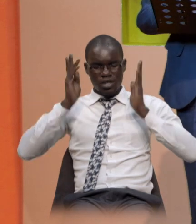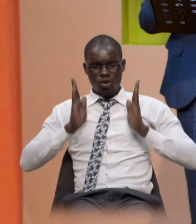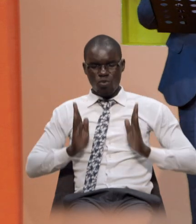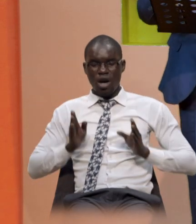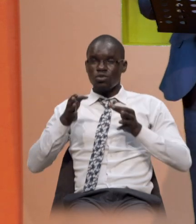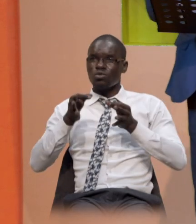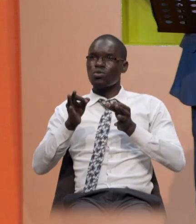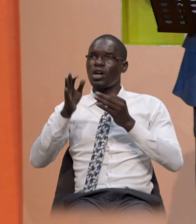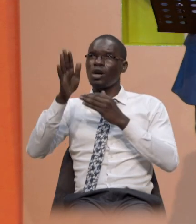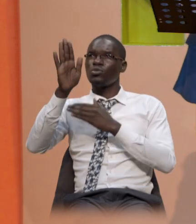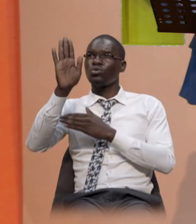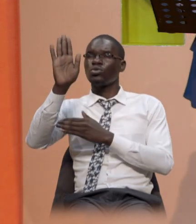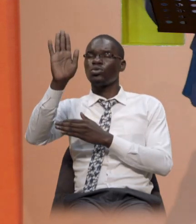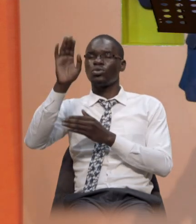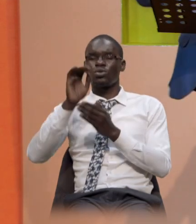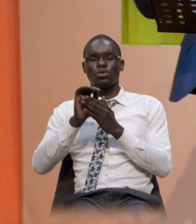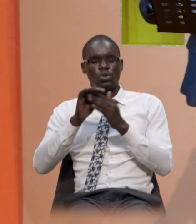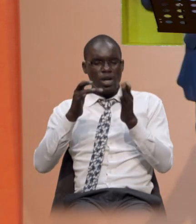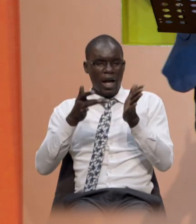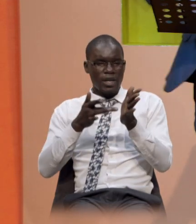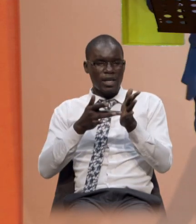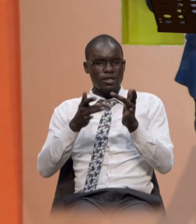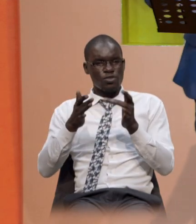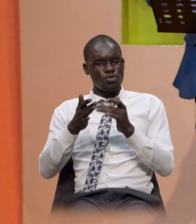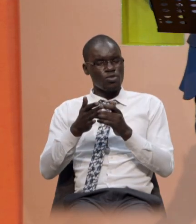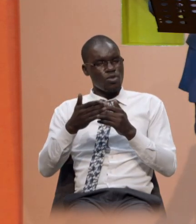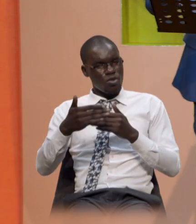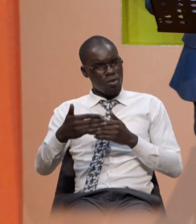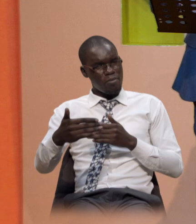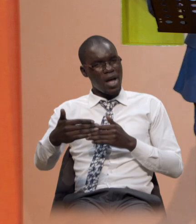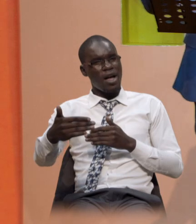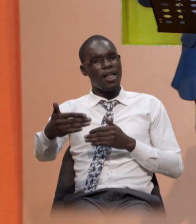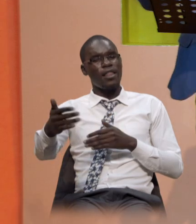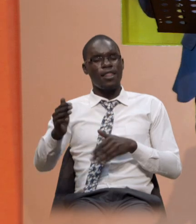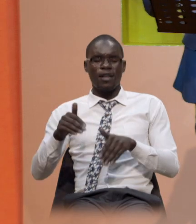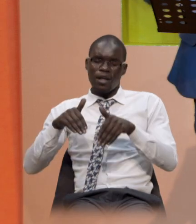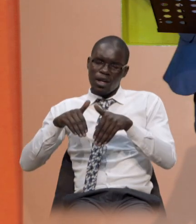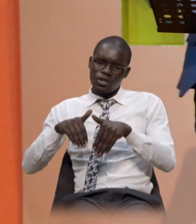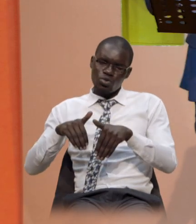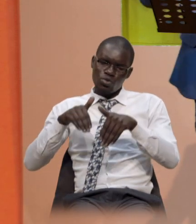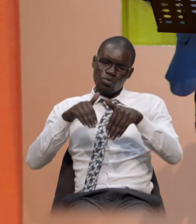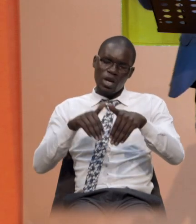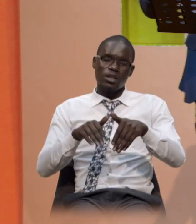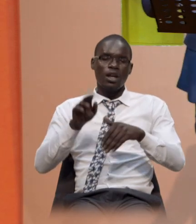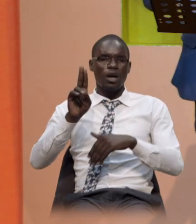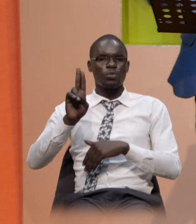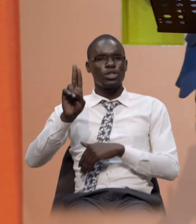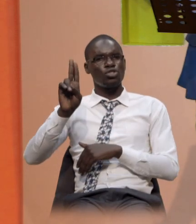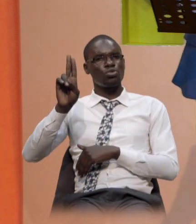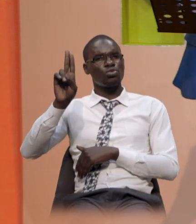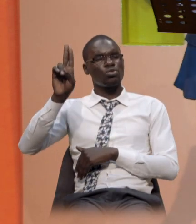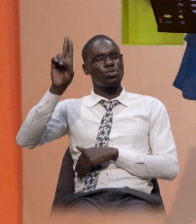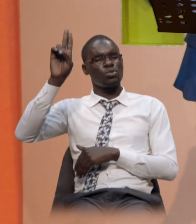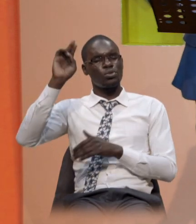askari watu wa Mungu. Yesu yuko mbele,